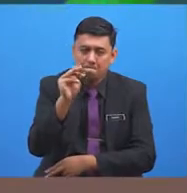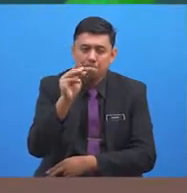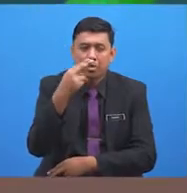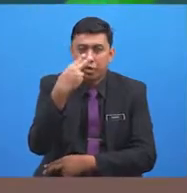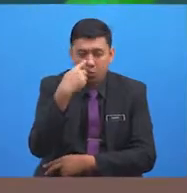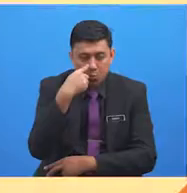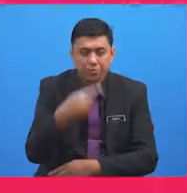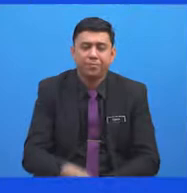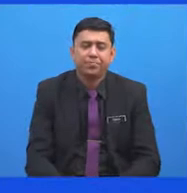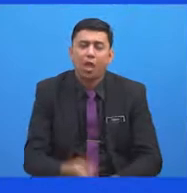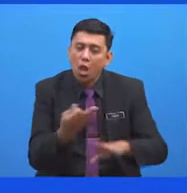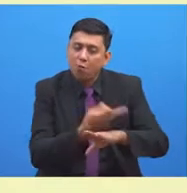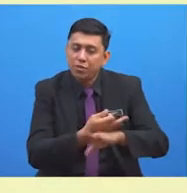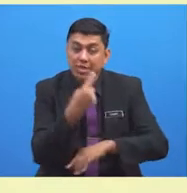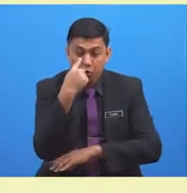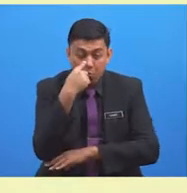kita masuk kepada fungsi hidung.